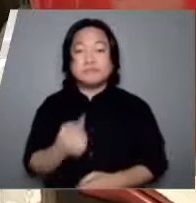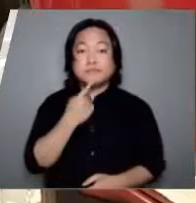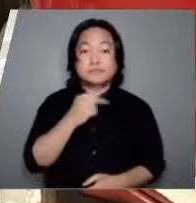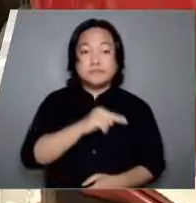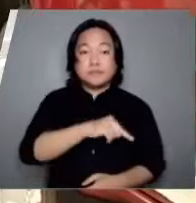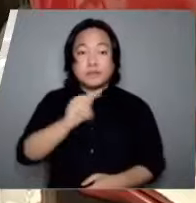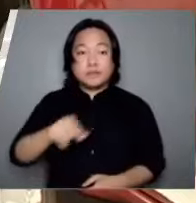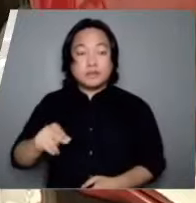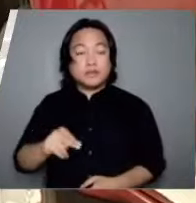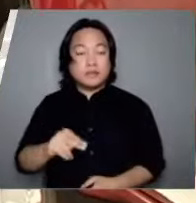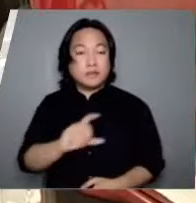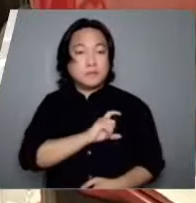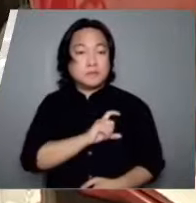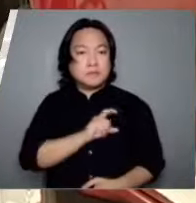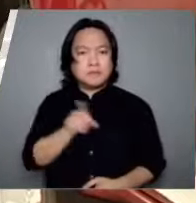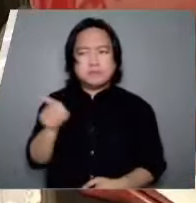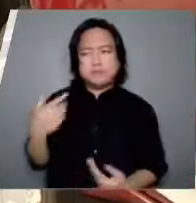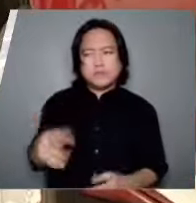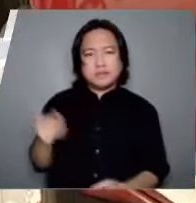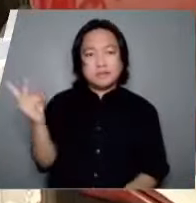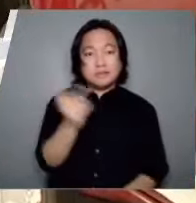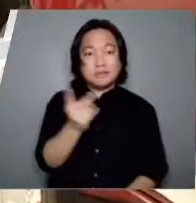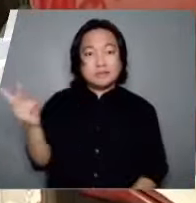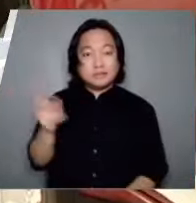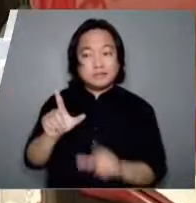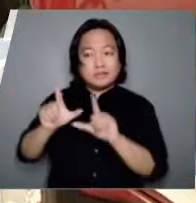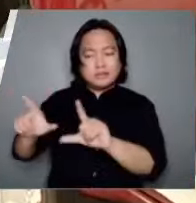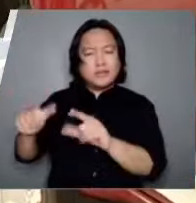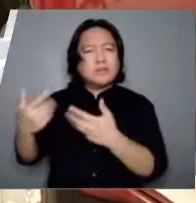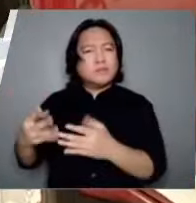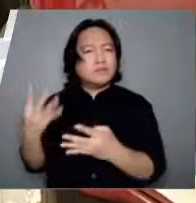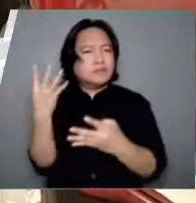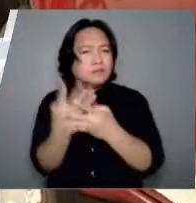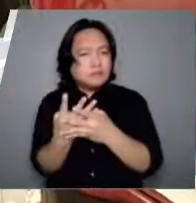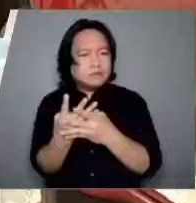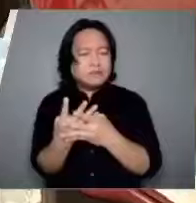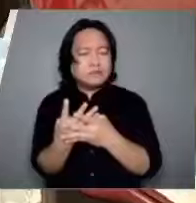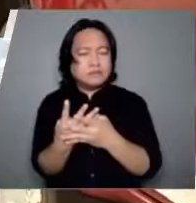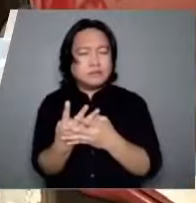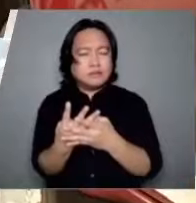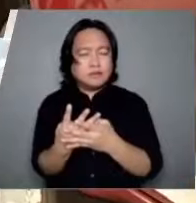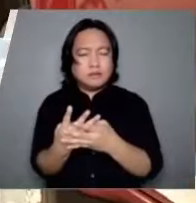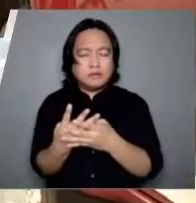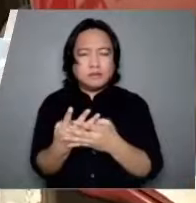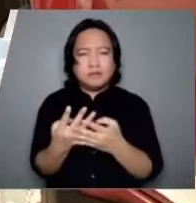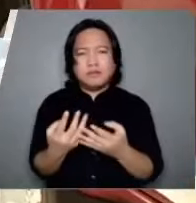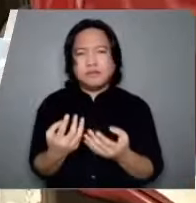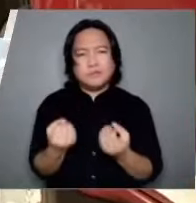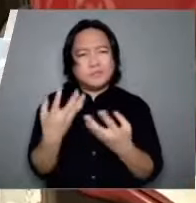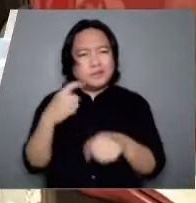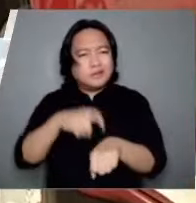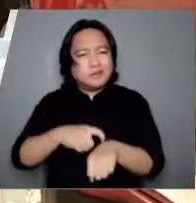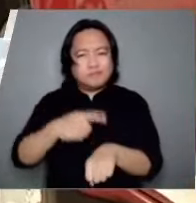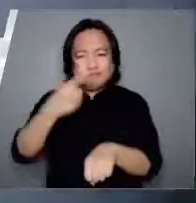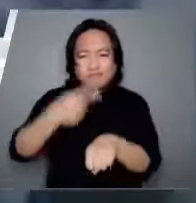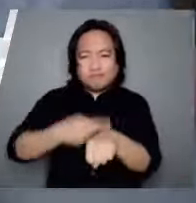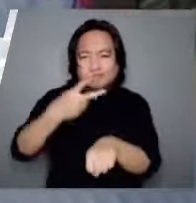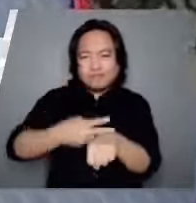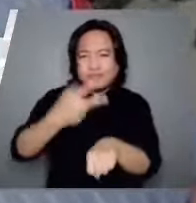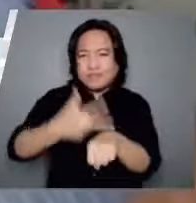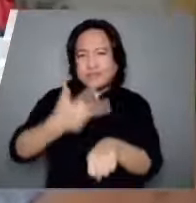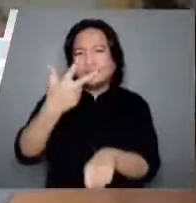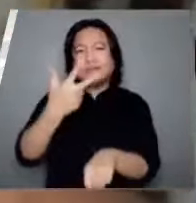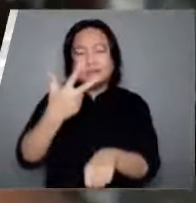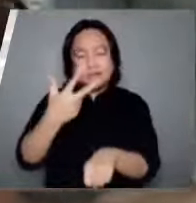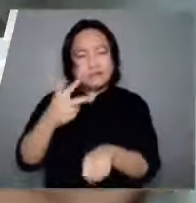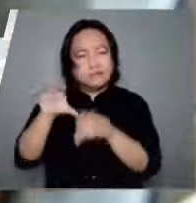mga suspect dahil sa kasong may kinalaman din sa droga at nahuli sila hindi lang isa, kundi 3 beses na. Aminado